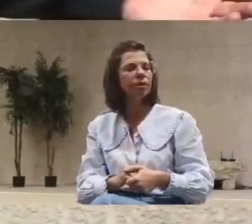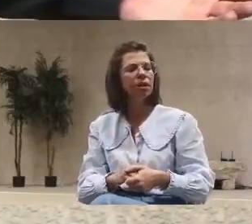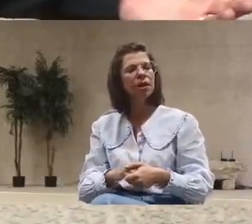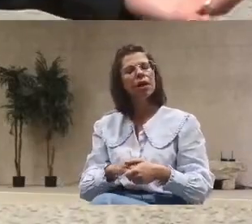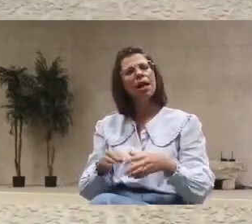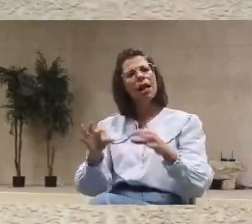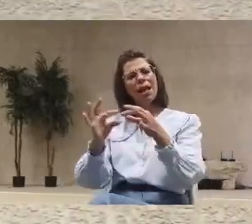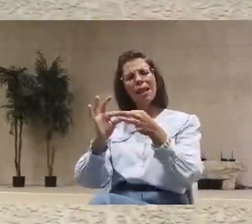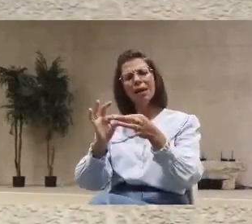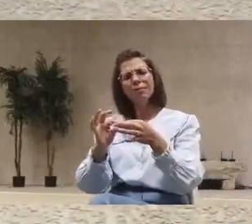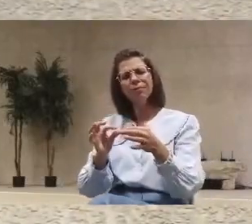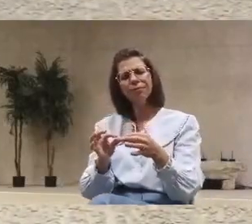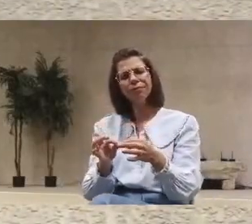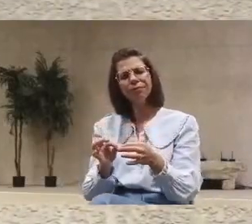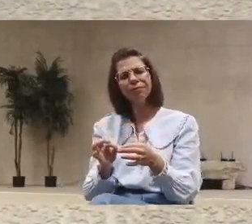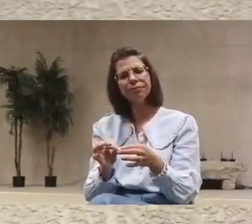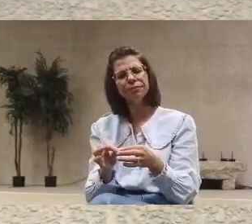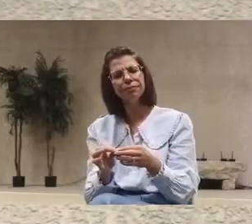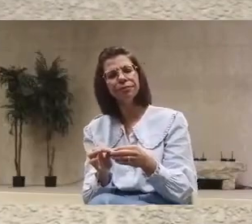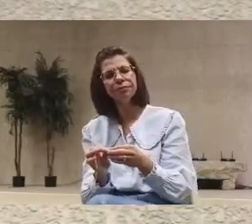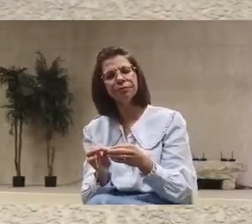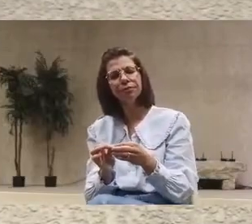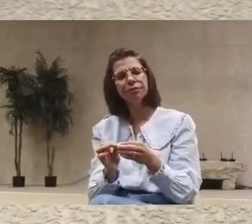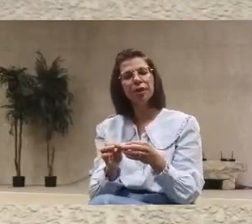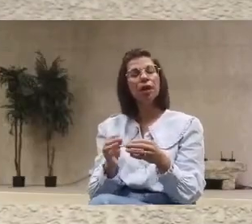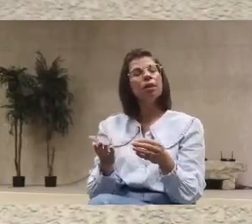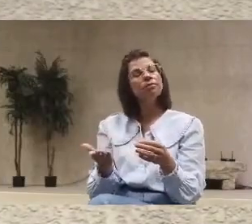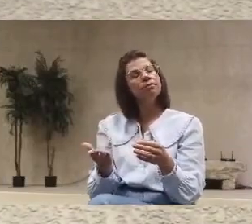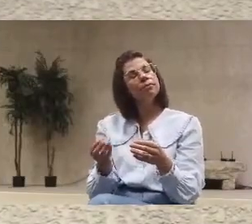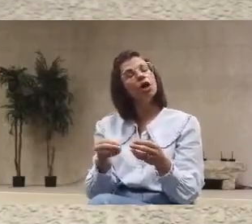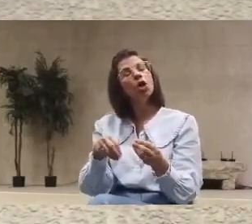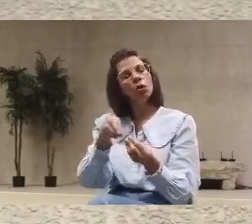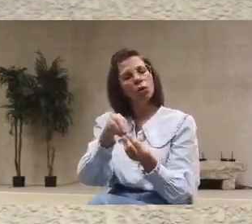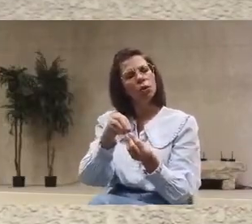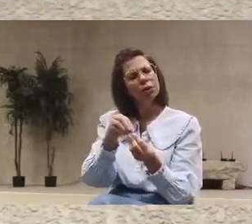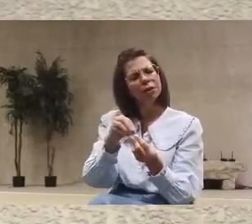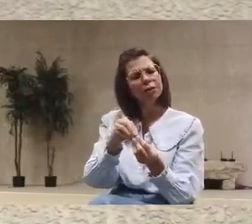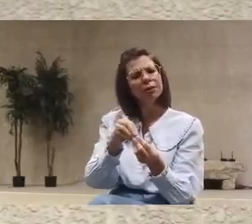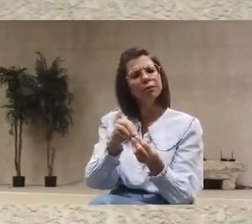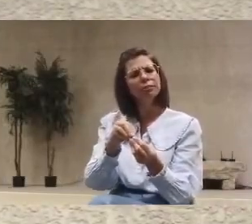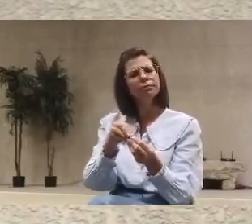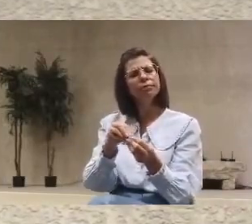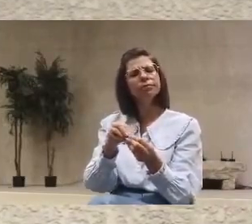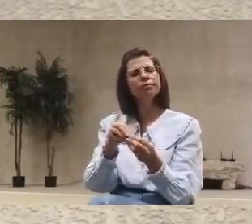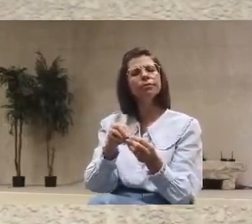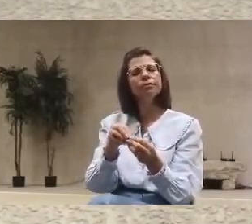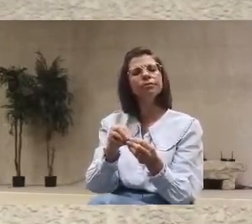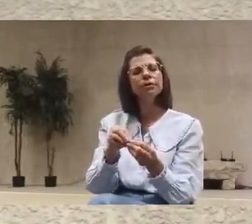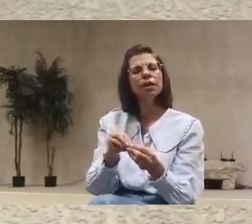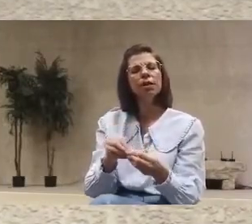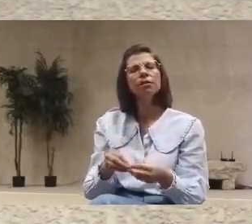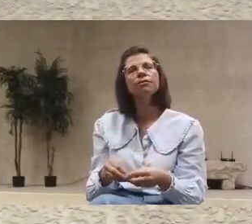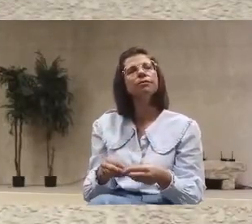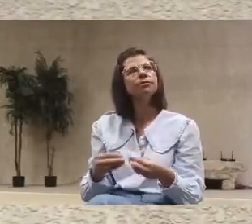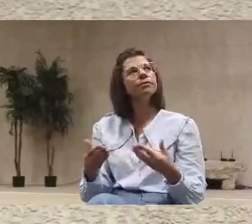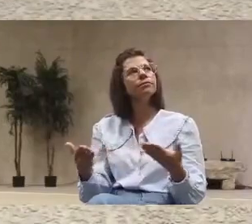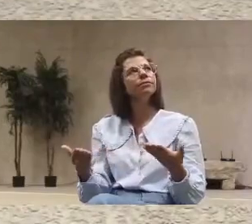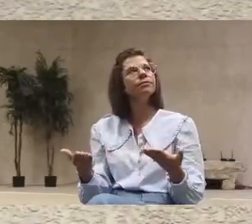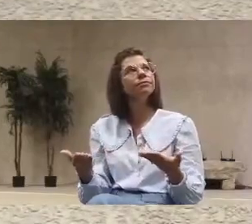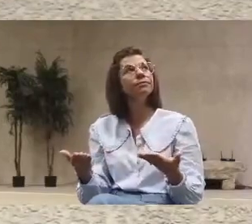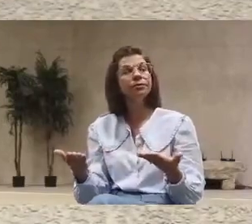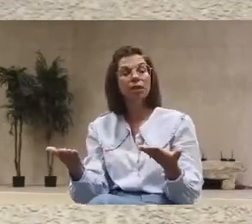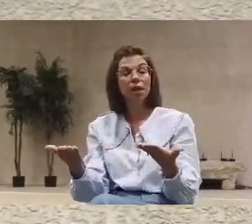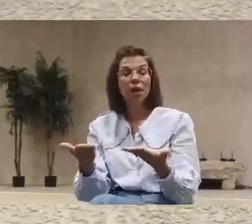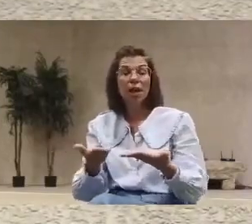royaume de Dieu qui vient. Même si ce n pas non plus l'état final, pour les lecteurs de la parole de Dieu, et vous qui